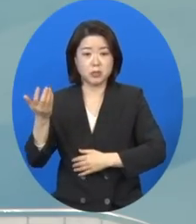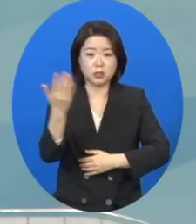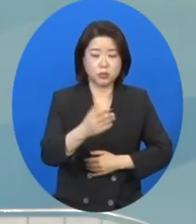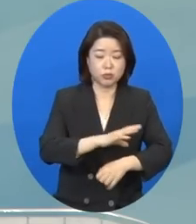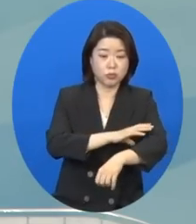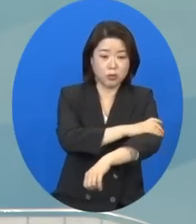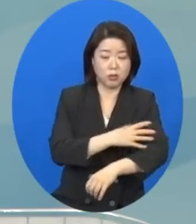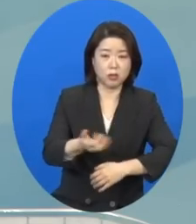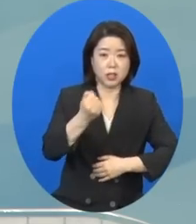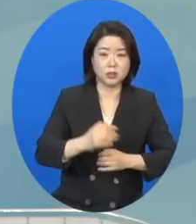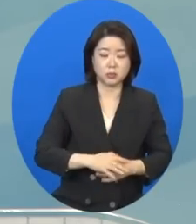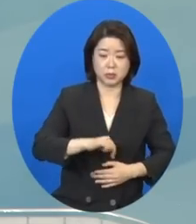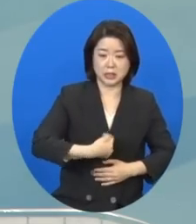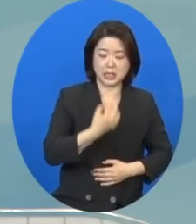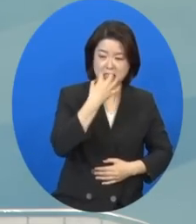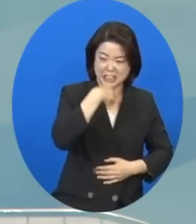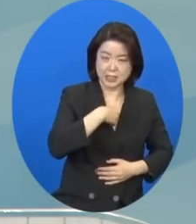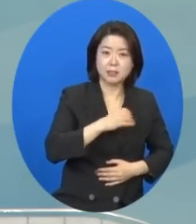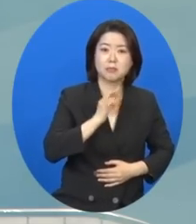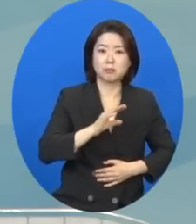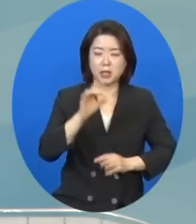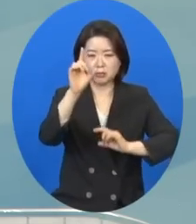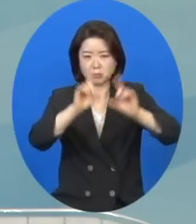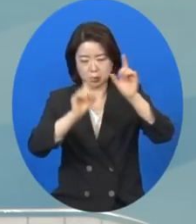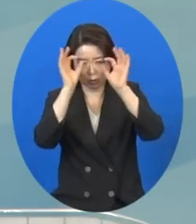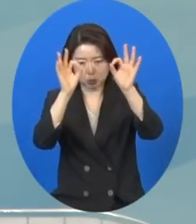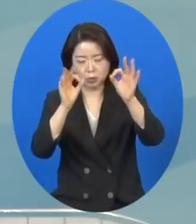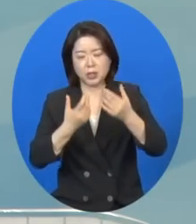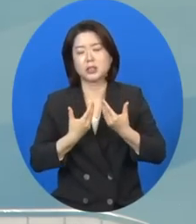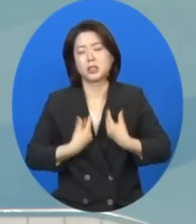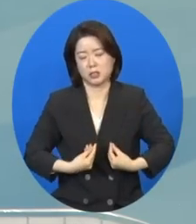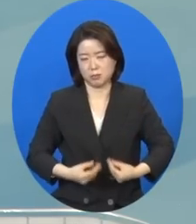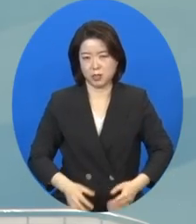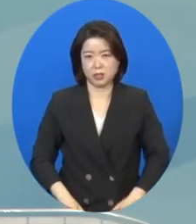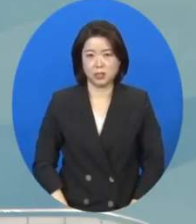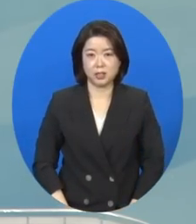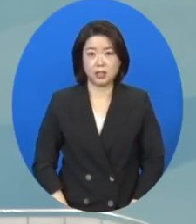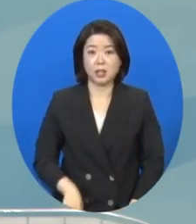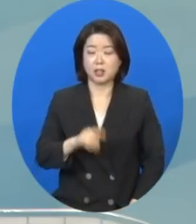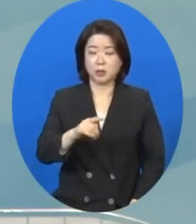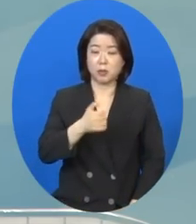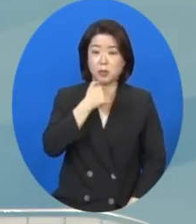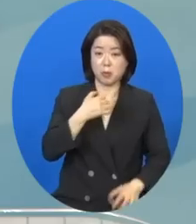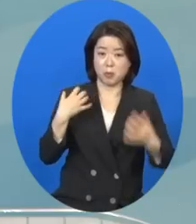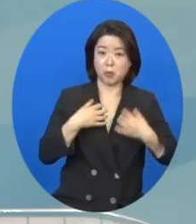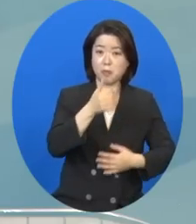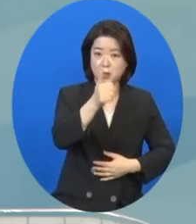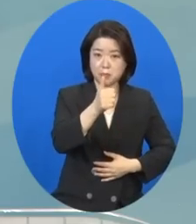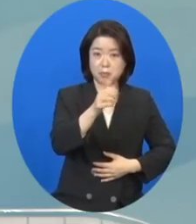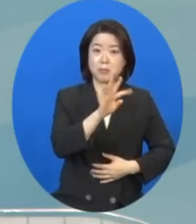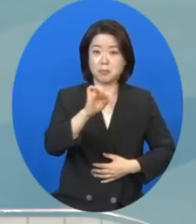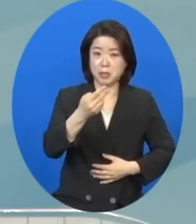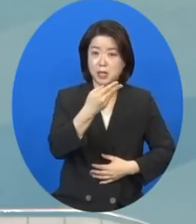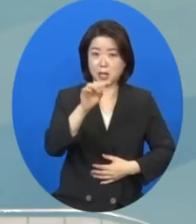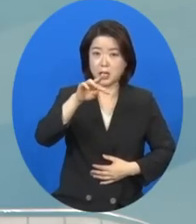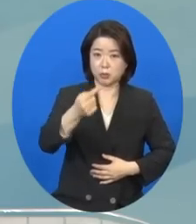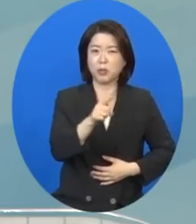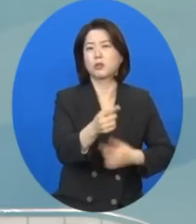이익만 자신의 이문만을 챙기는 모습에 실망스러운 것이죠 바로 빌라도가 그런 대표적인 모습입니다